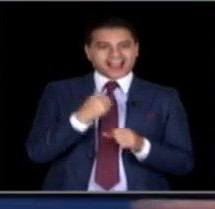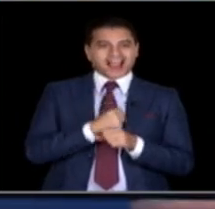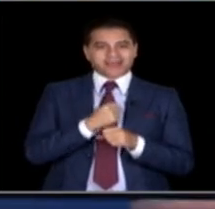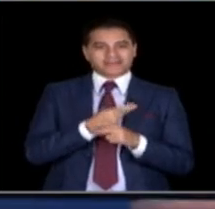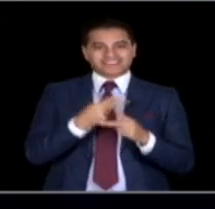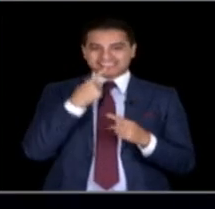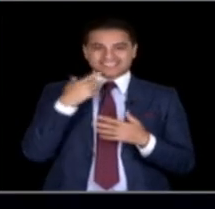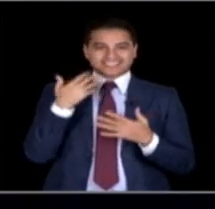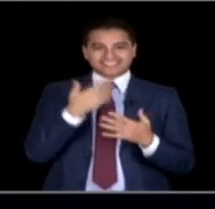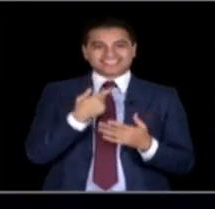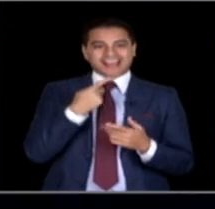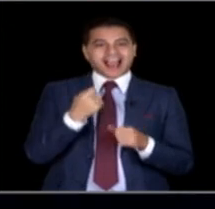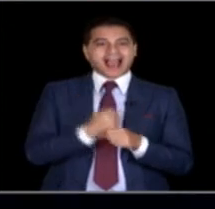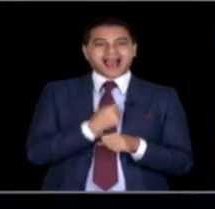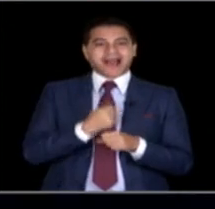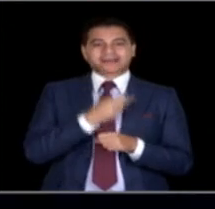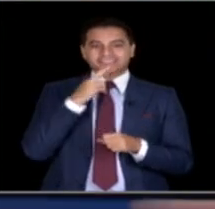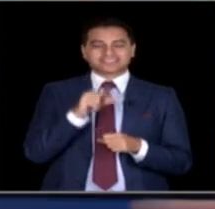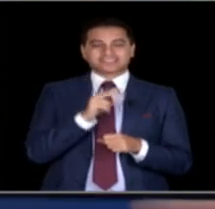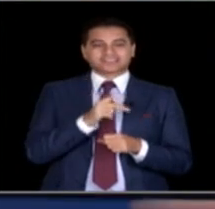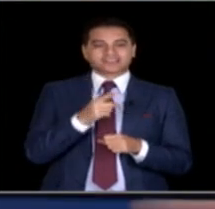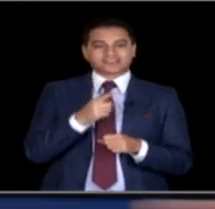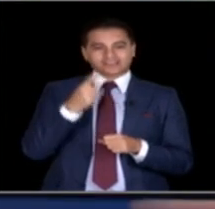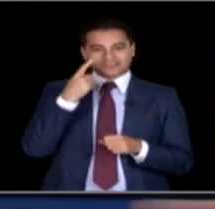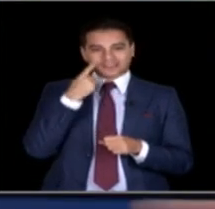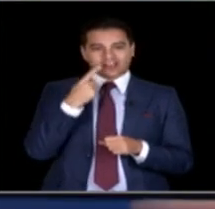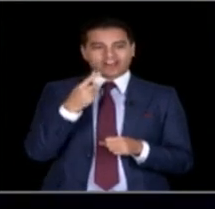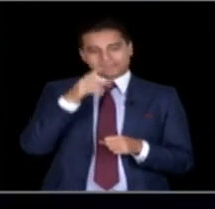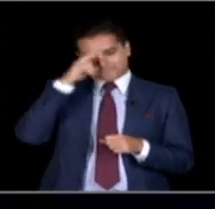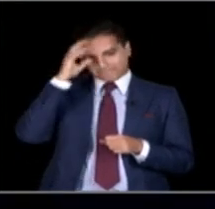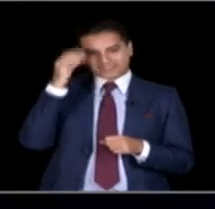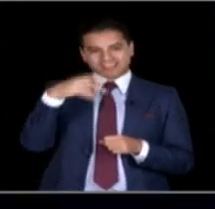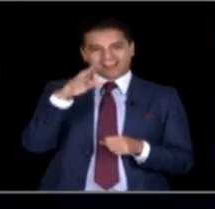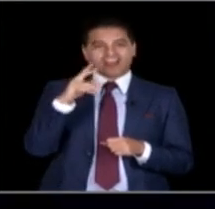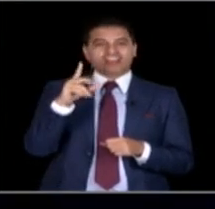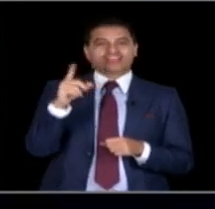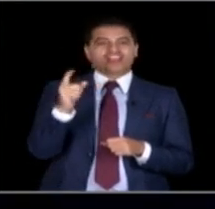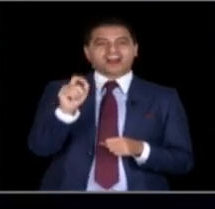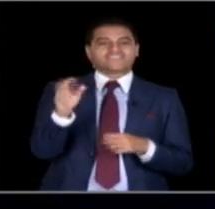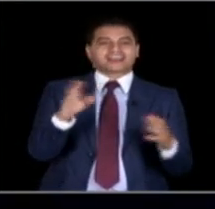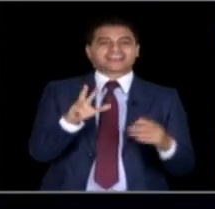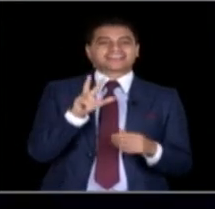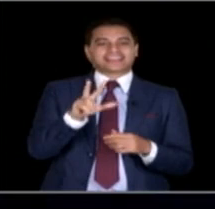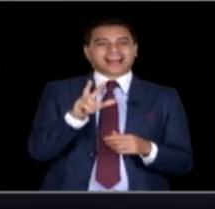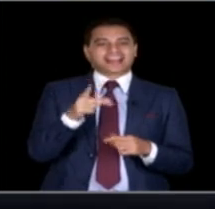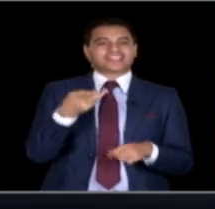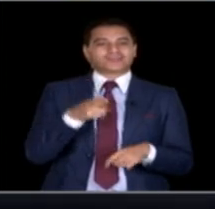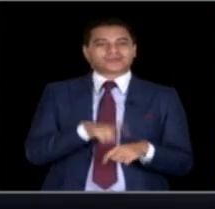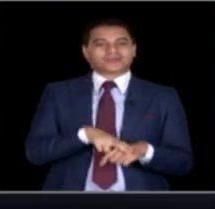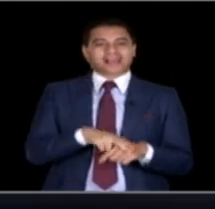بقى سنين. أعمالها زي إيه؟ يعني طرف تالت. حلو طرف تالت. خلي بالك من تيزي.